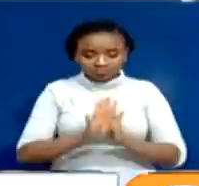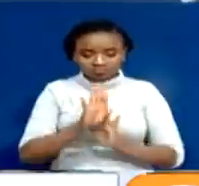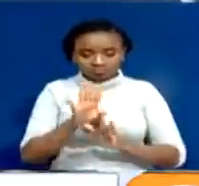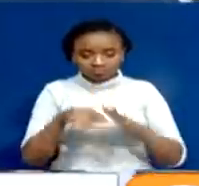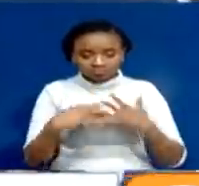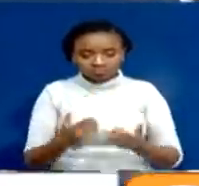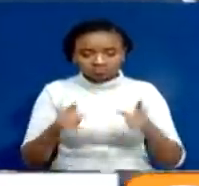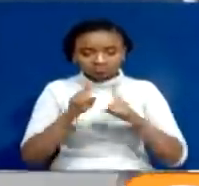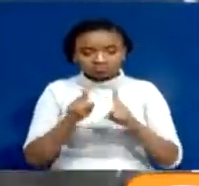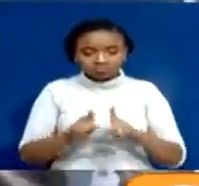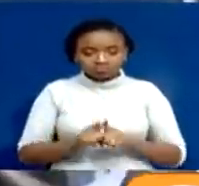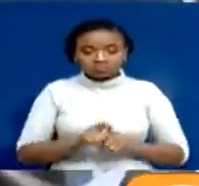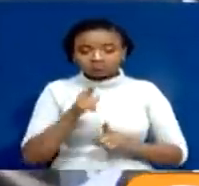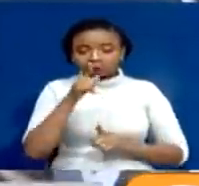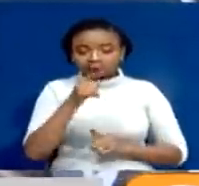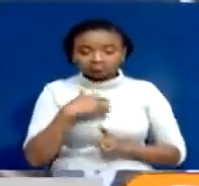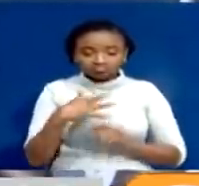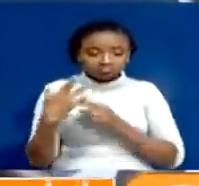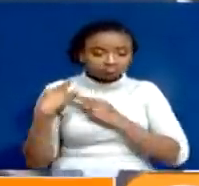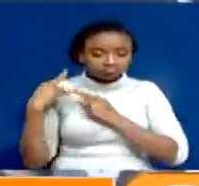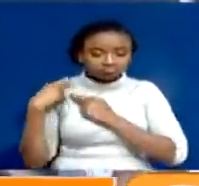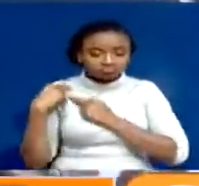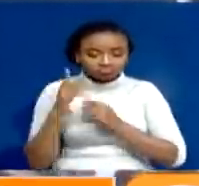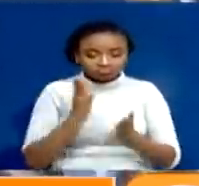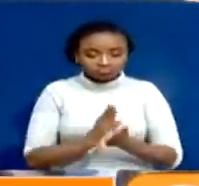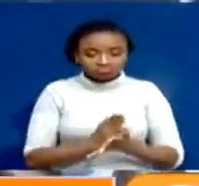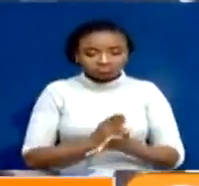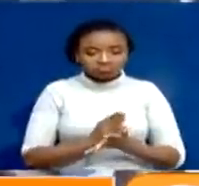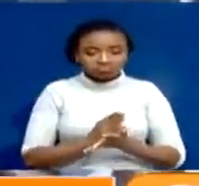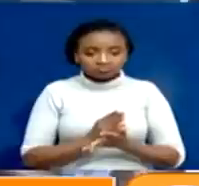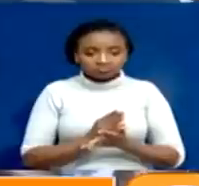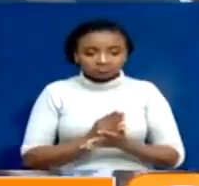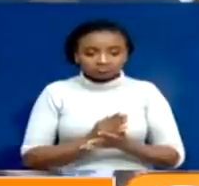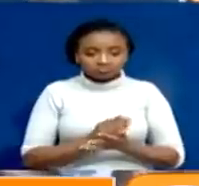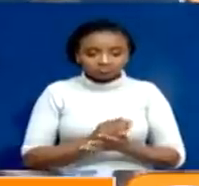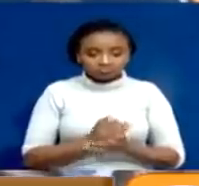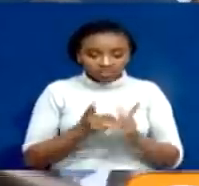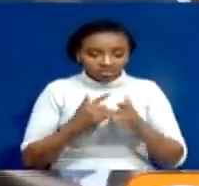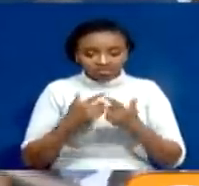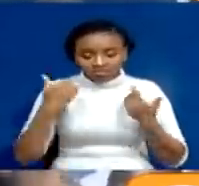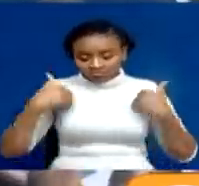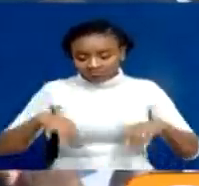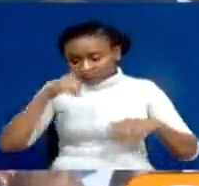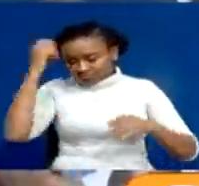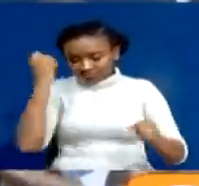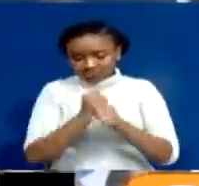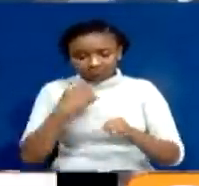vijana. Nyinyi ndio kusema. Nyinyi ndio mtasema. Mtanisaidia mimi hasla